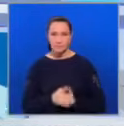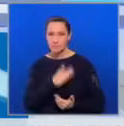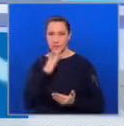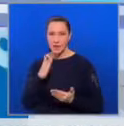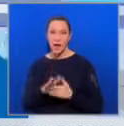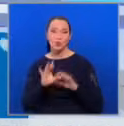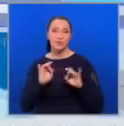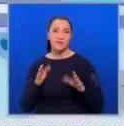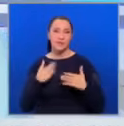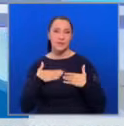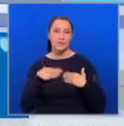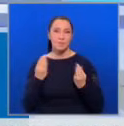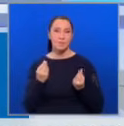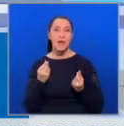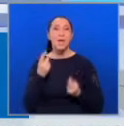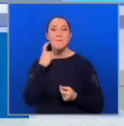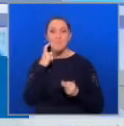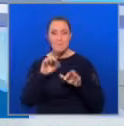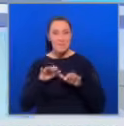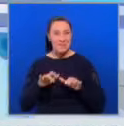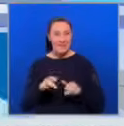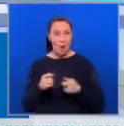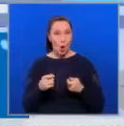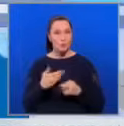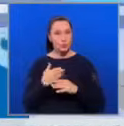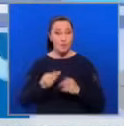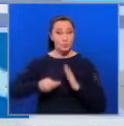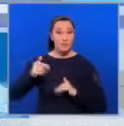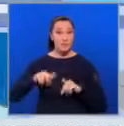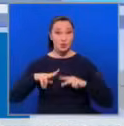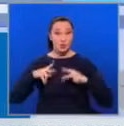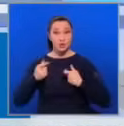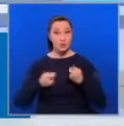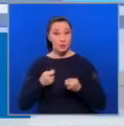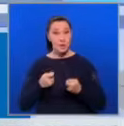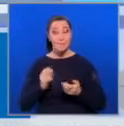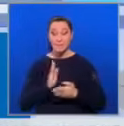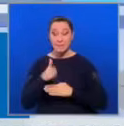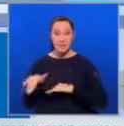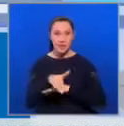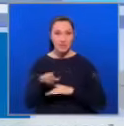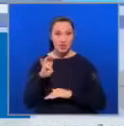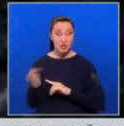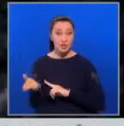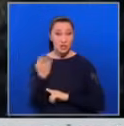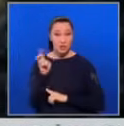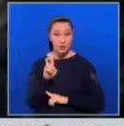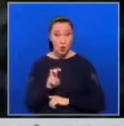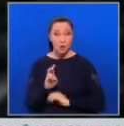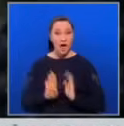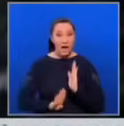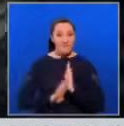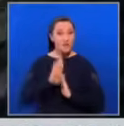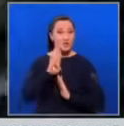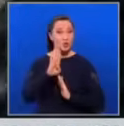за финал новина за нашите пари биткойнът продължава да поскъпва и в днешната сутрешна търговия премина границата от 0 000 възходът му